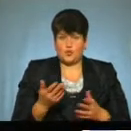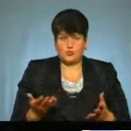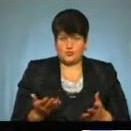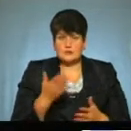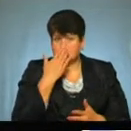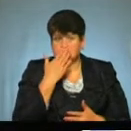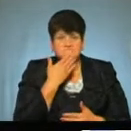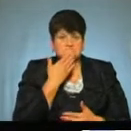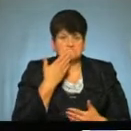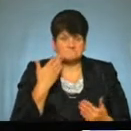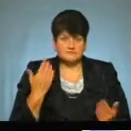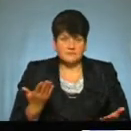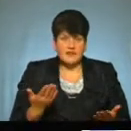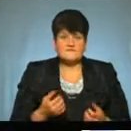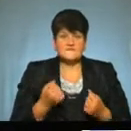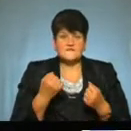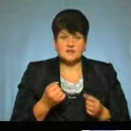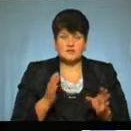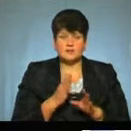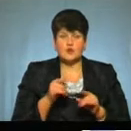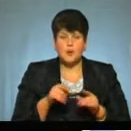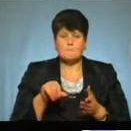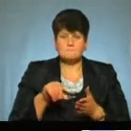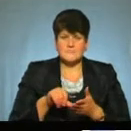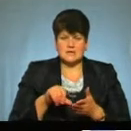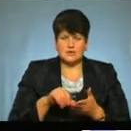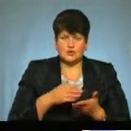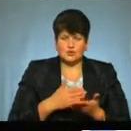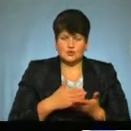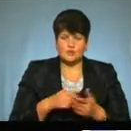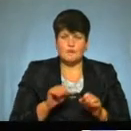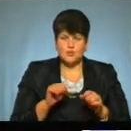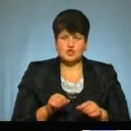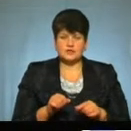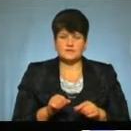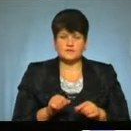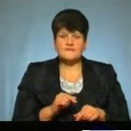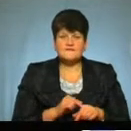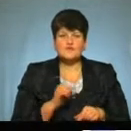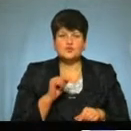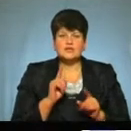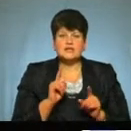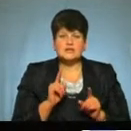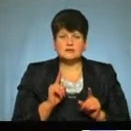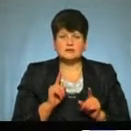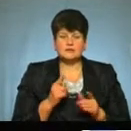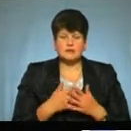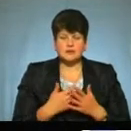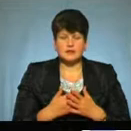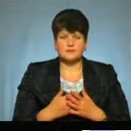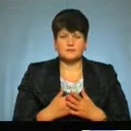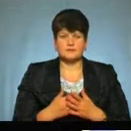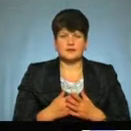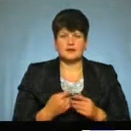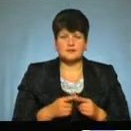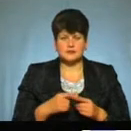має запаху, він важчий за повітря, і його присутність можна визначити і відчути тільки по симптомах. Ну, симптоми вони